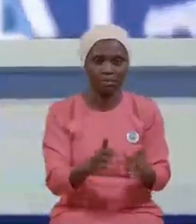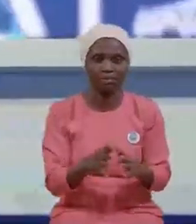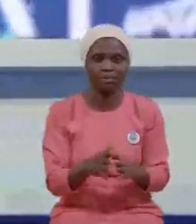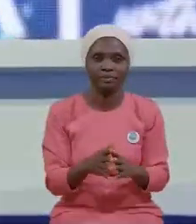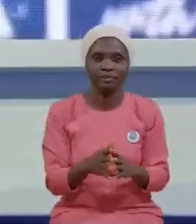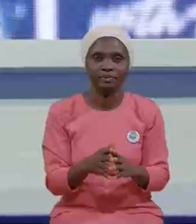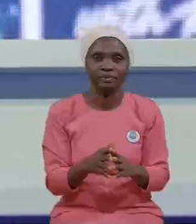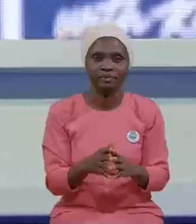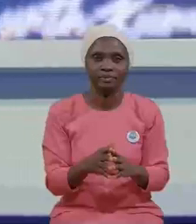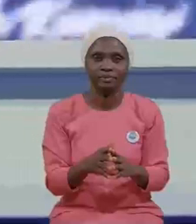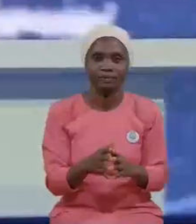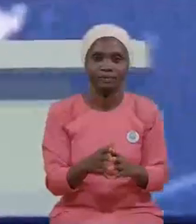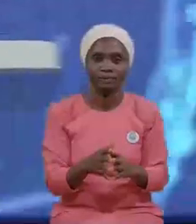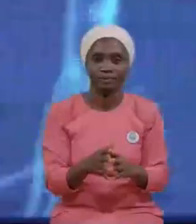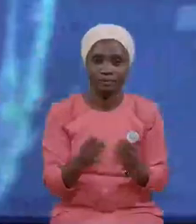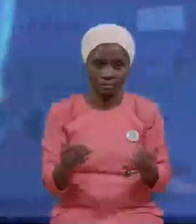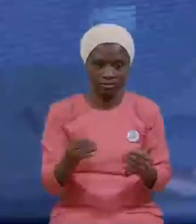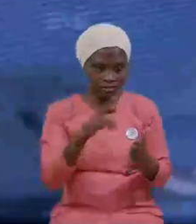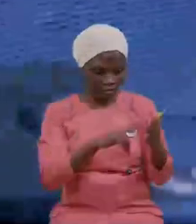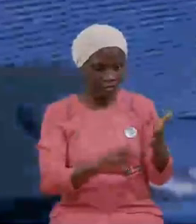Voyons le verset 11.